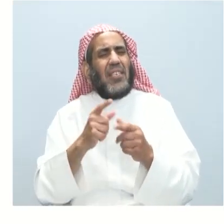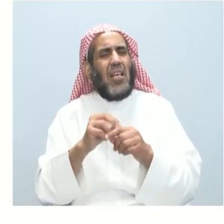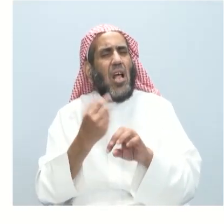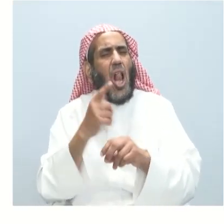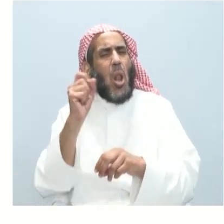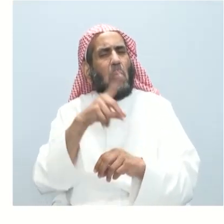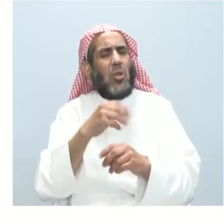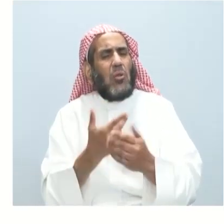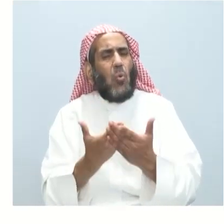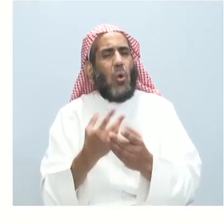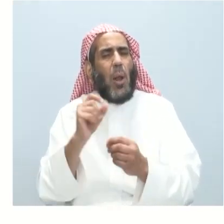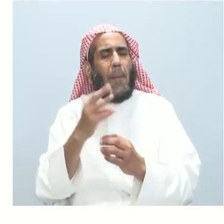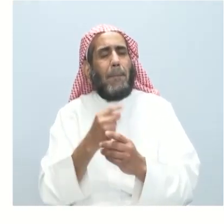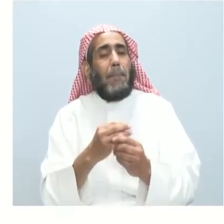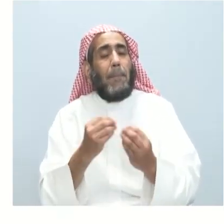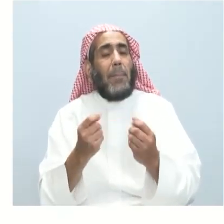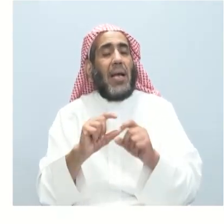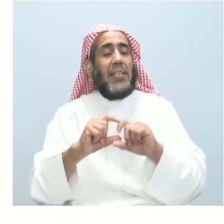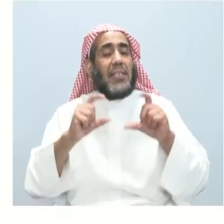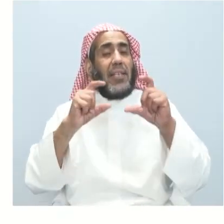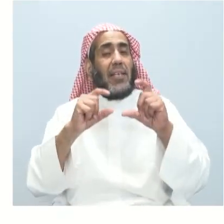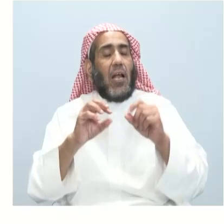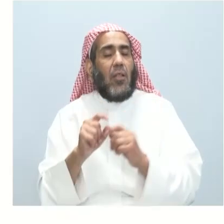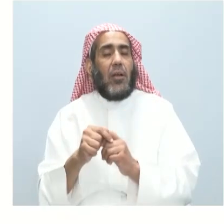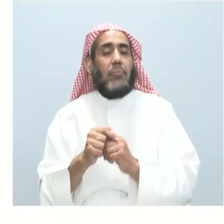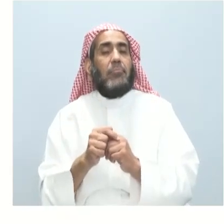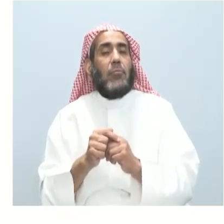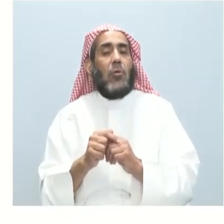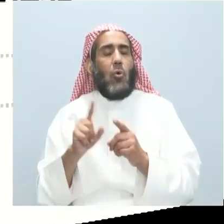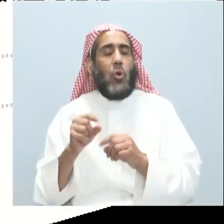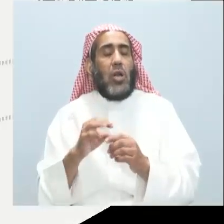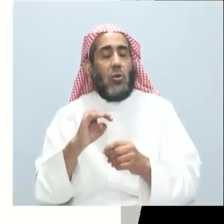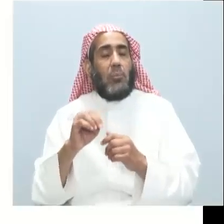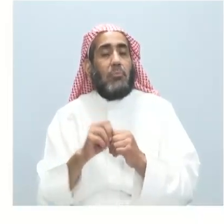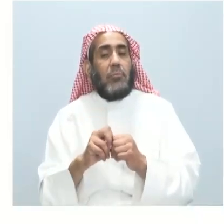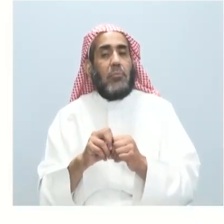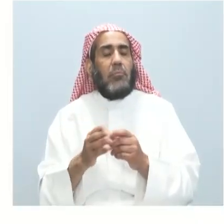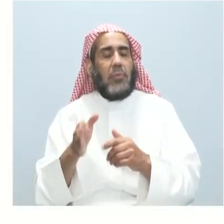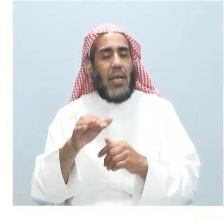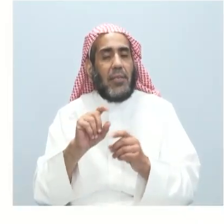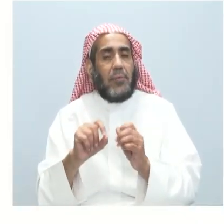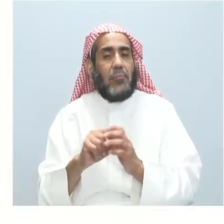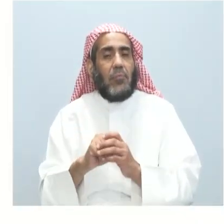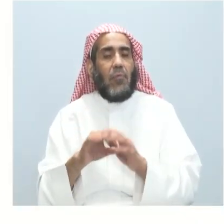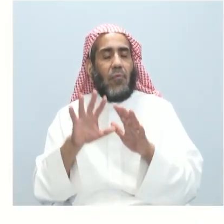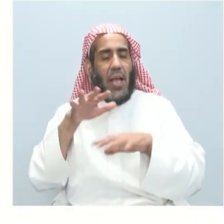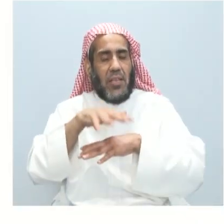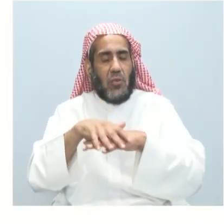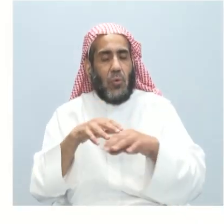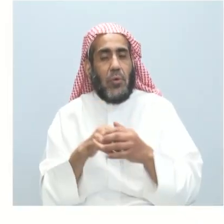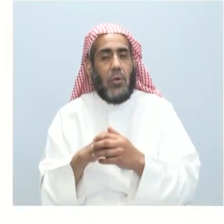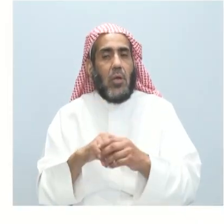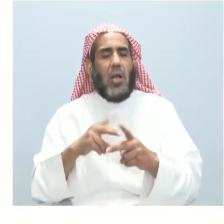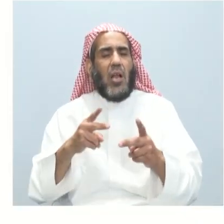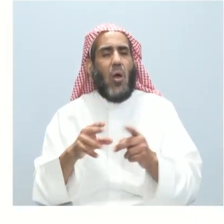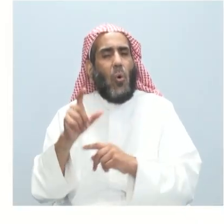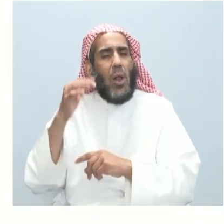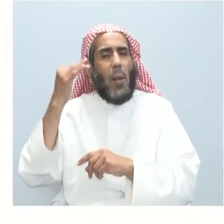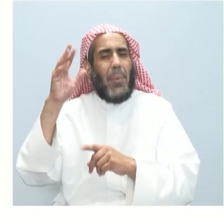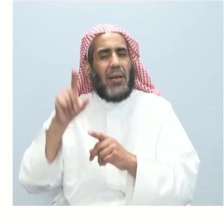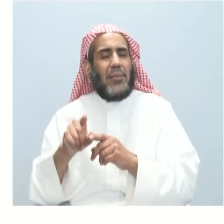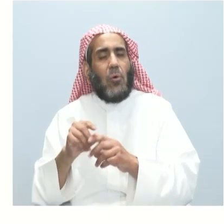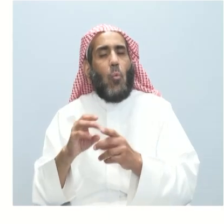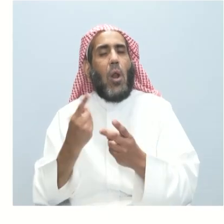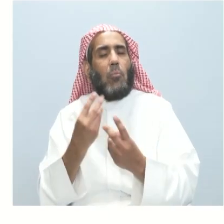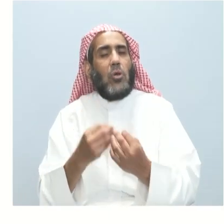لكل معتده مع الاستدلال على ذلك هنا الجواب ناتي اليه في هذا الجدول نوع المعتده